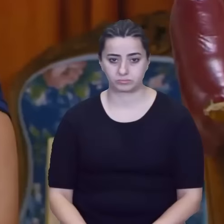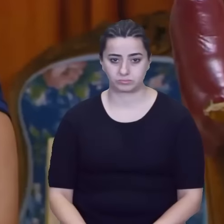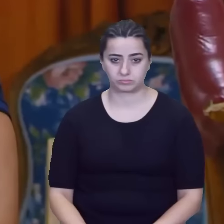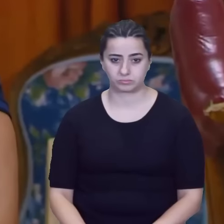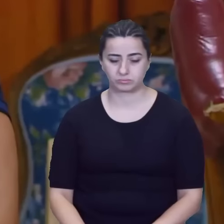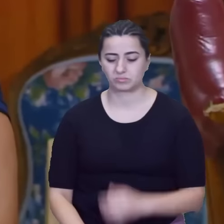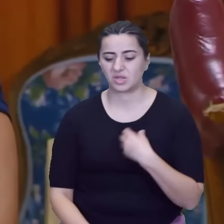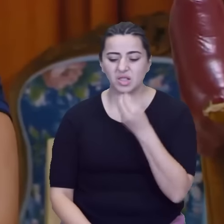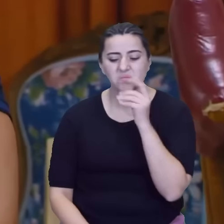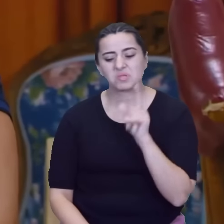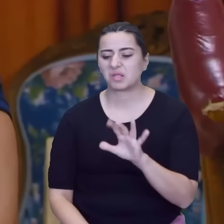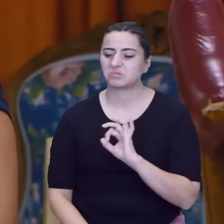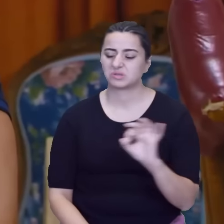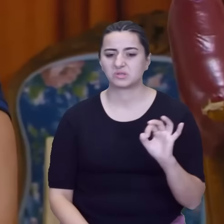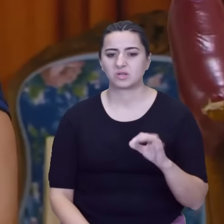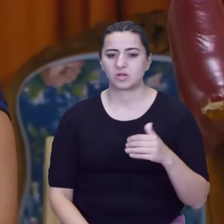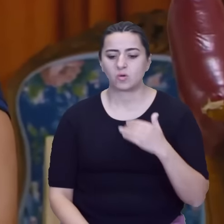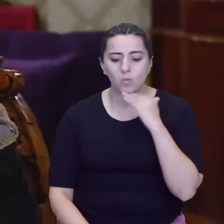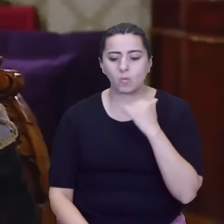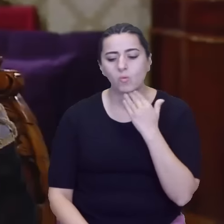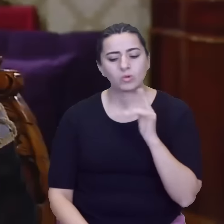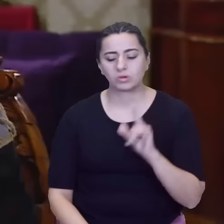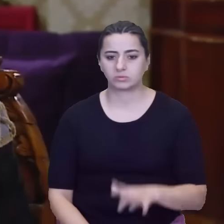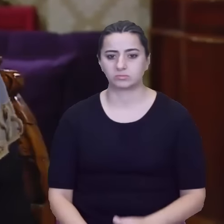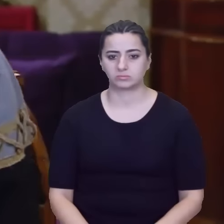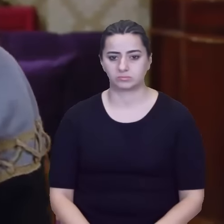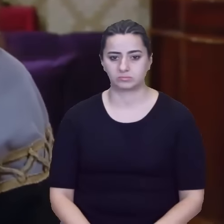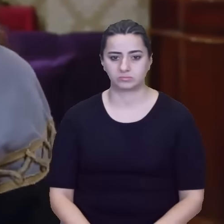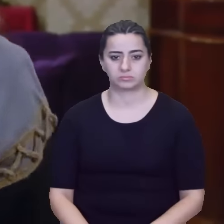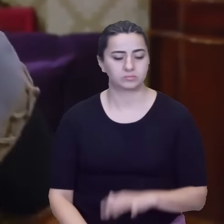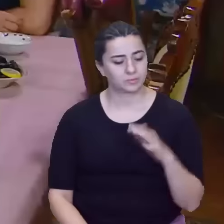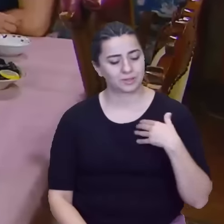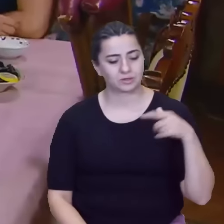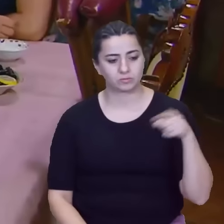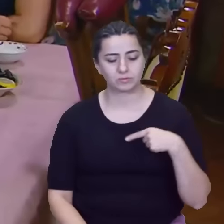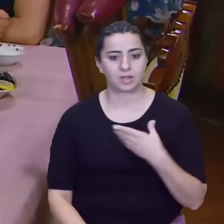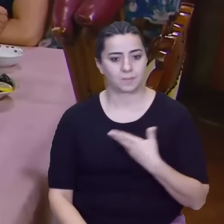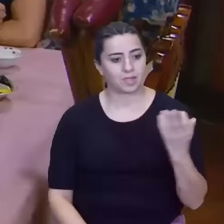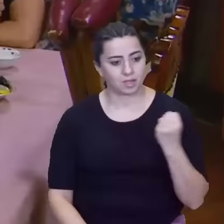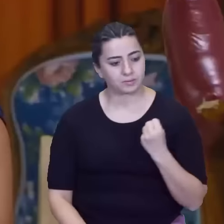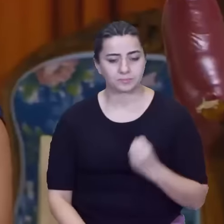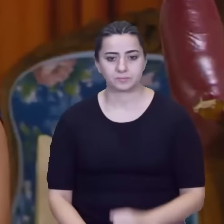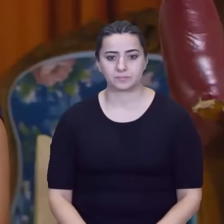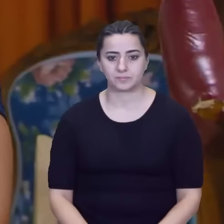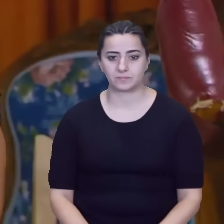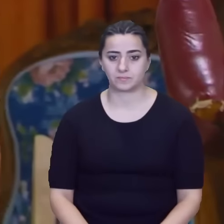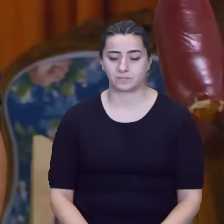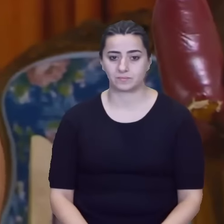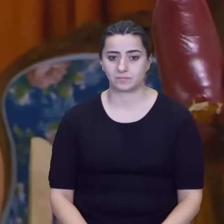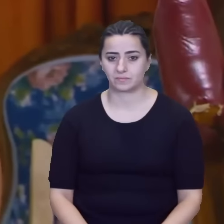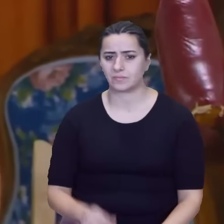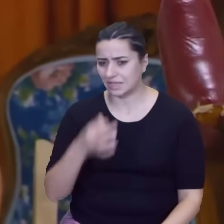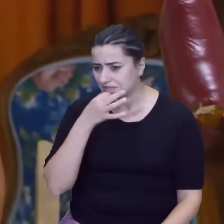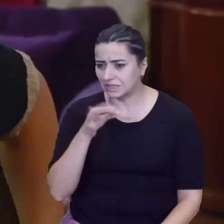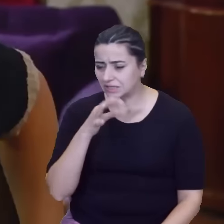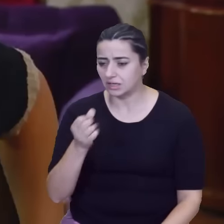Yemesem ben ya ekmeksiz hiç yani. Şu karnım doymuyor yani. İyi tamam hadi ben gidiyorum. Ekmek almaya gideyim bari.